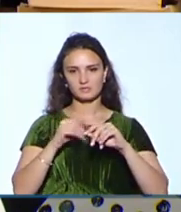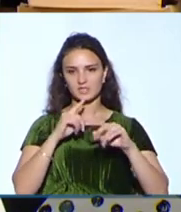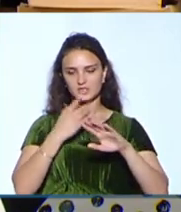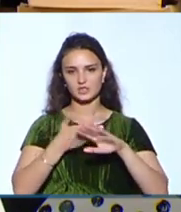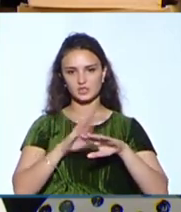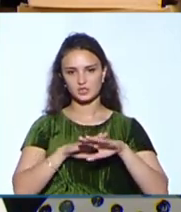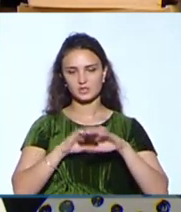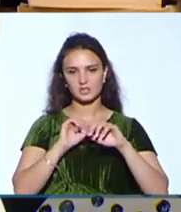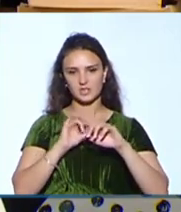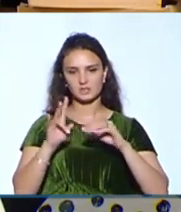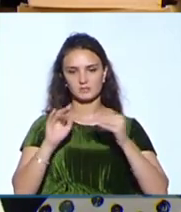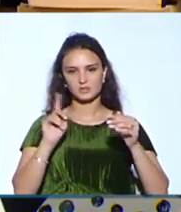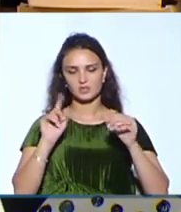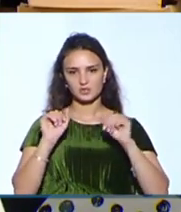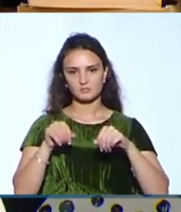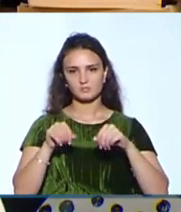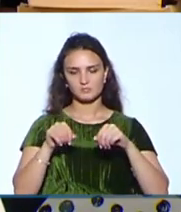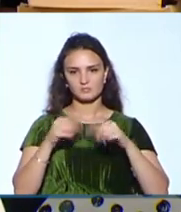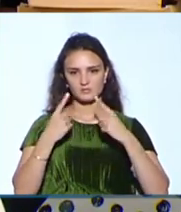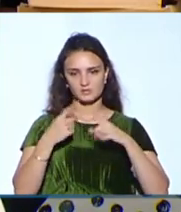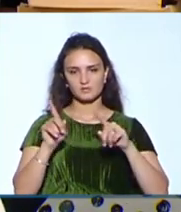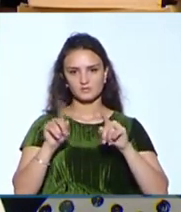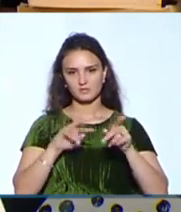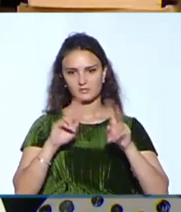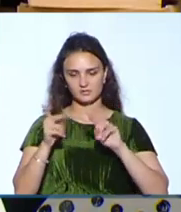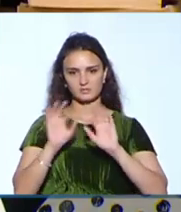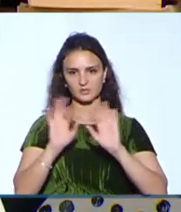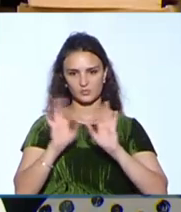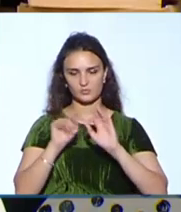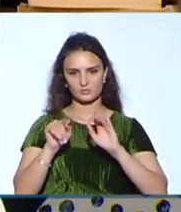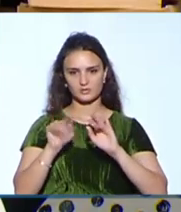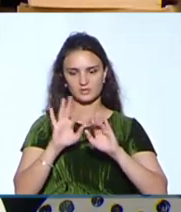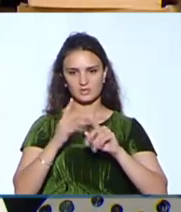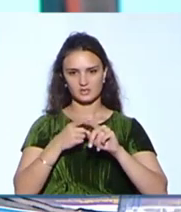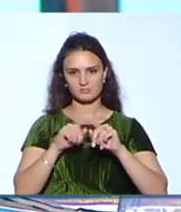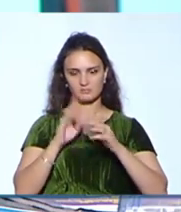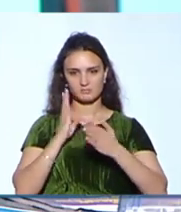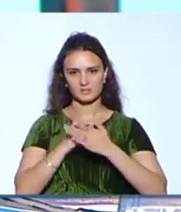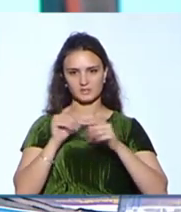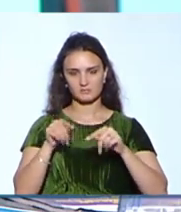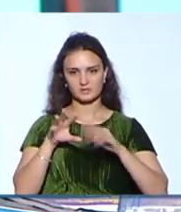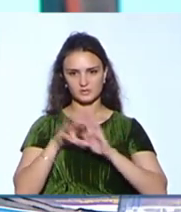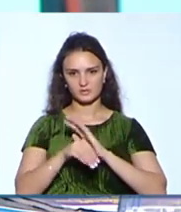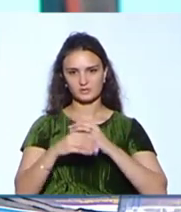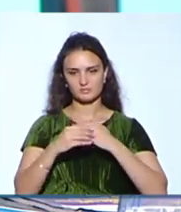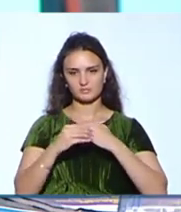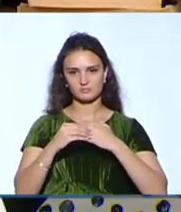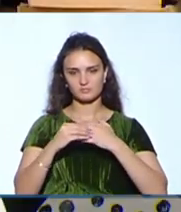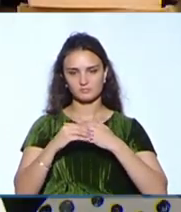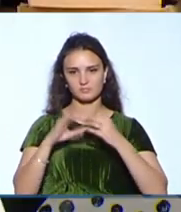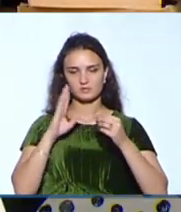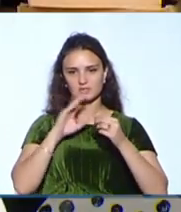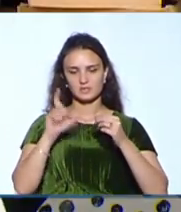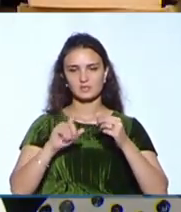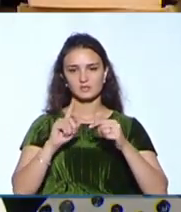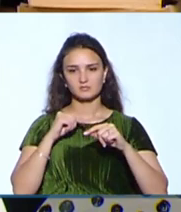გასაჭირი, ან რაც შეიძლება მყუდრო სივრცეში გადავიტანოთ ეს და არა ცხადია პირდაპირ ეთერში. დედის